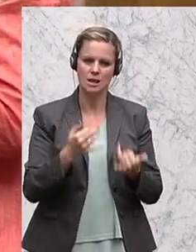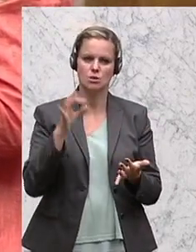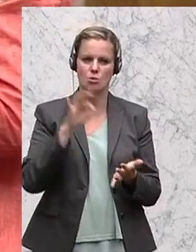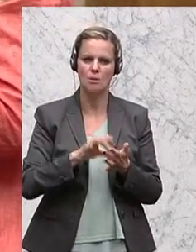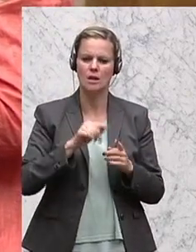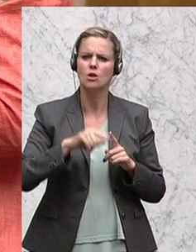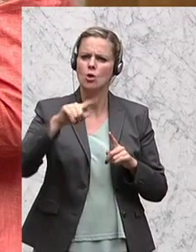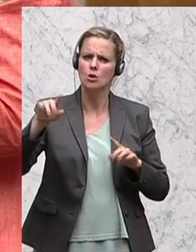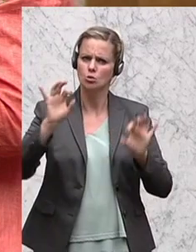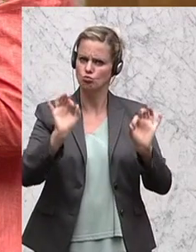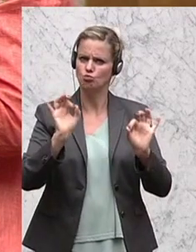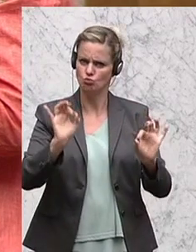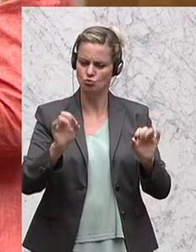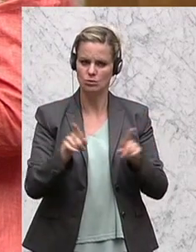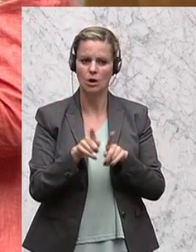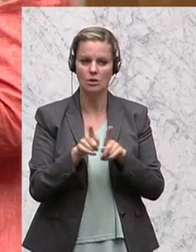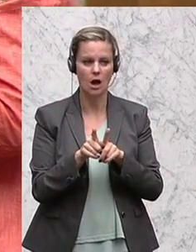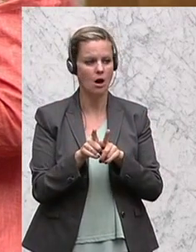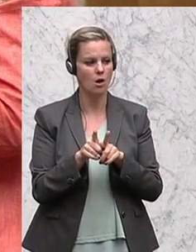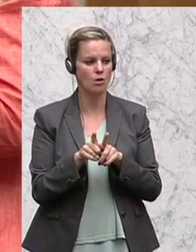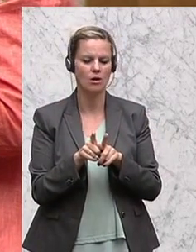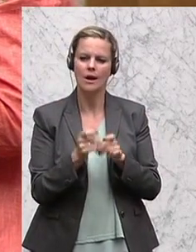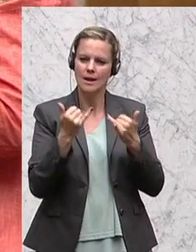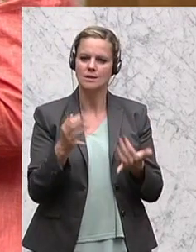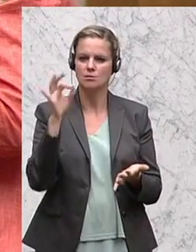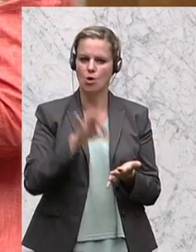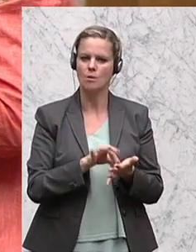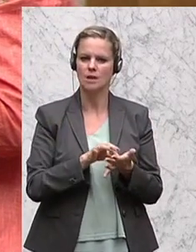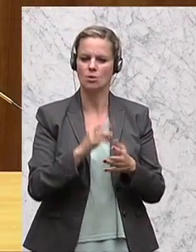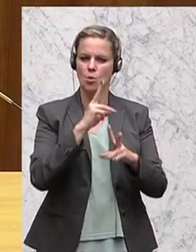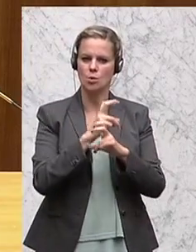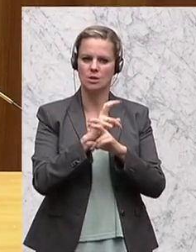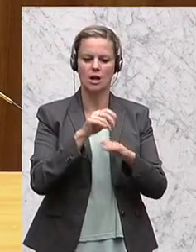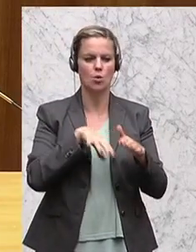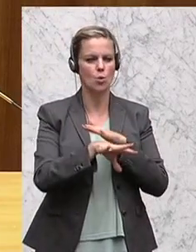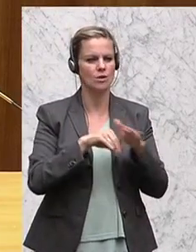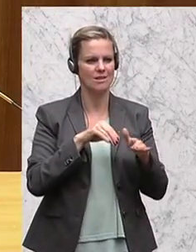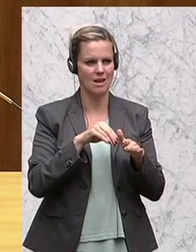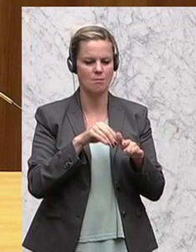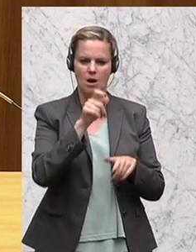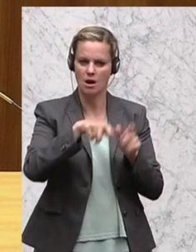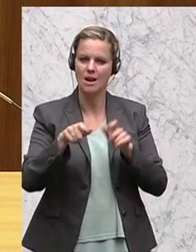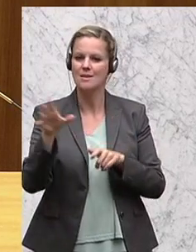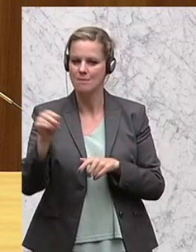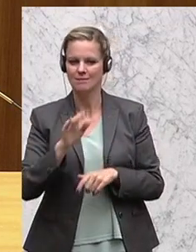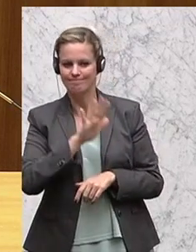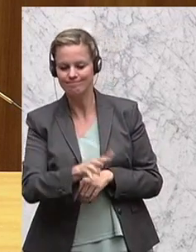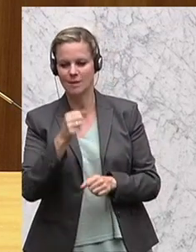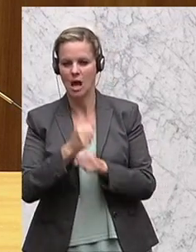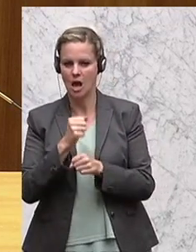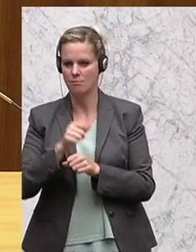Konjunkturlage und auch aufgrund der Tatsache, dass die österreichischen Unternehmerinnen und Unternehmer mit ihren Arbeiterinnen und